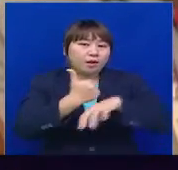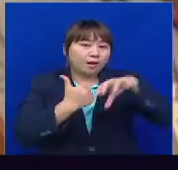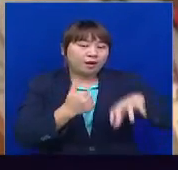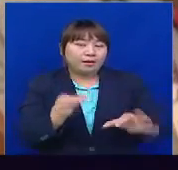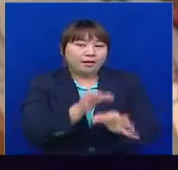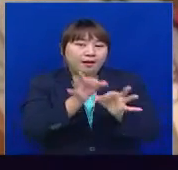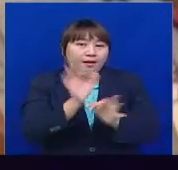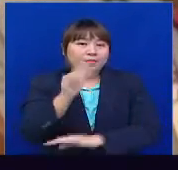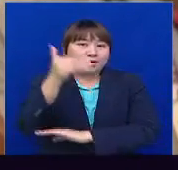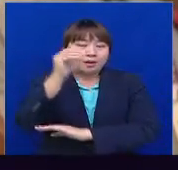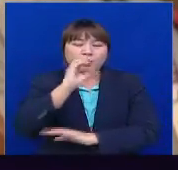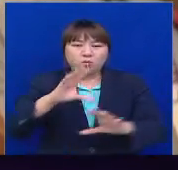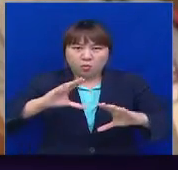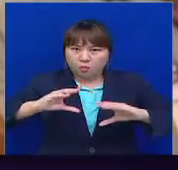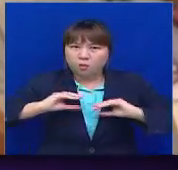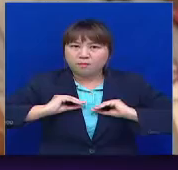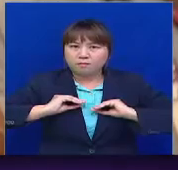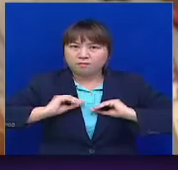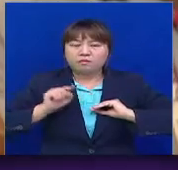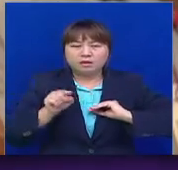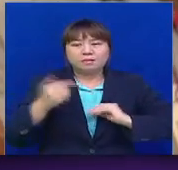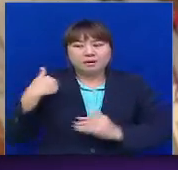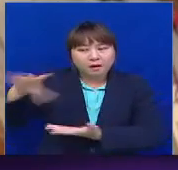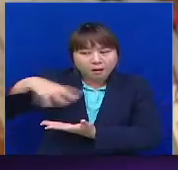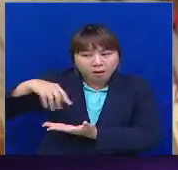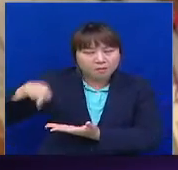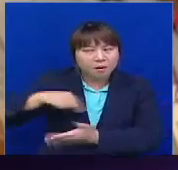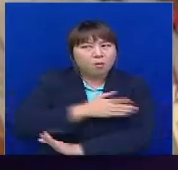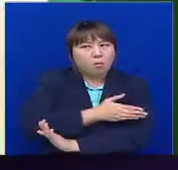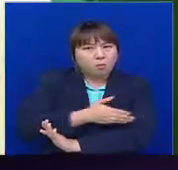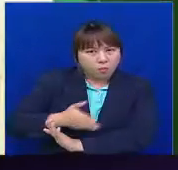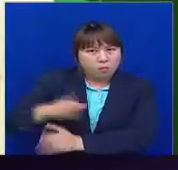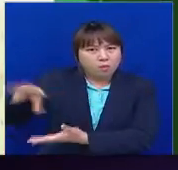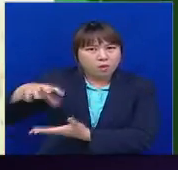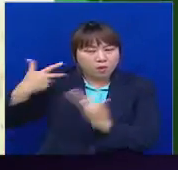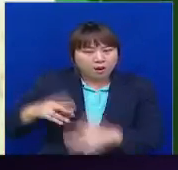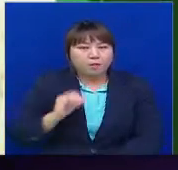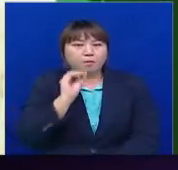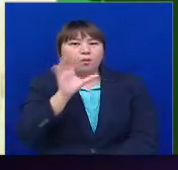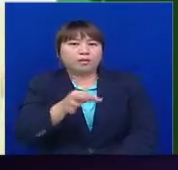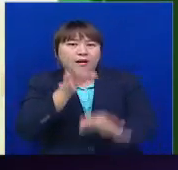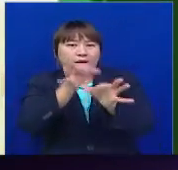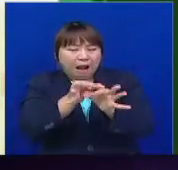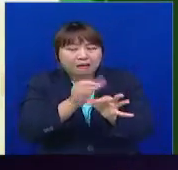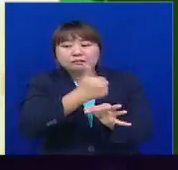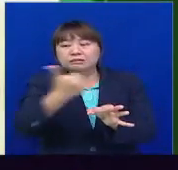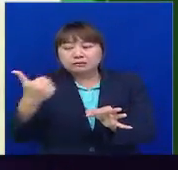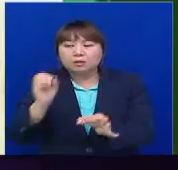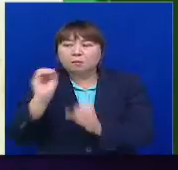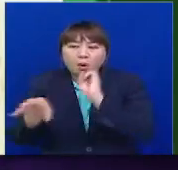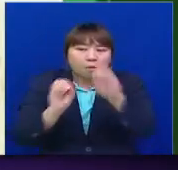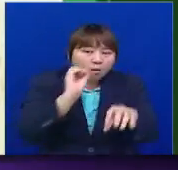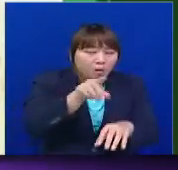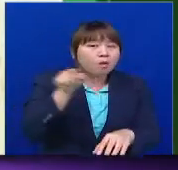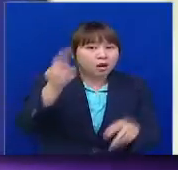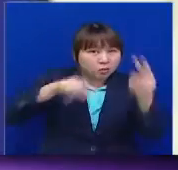คารแห่งประเทศไทยยอมรับนะคะว่าได้รับรายงานเรื่องนี้มาระยะหนึ่งแล้วแล้วก็ได้แจ้งไปยังธนาคารพาณิชย์อื่นๆให้ตรว